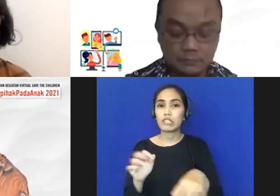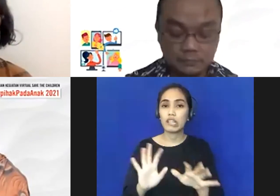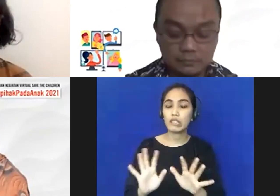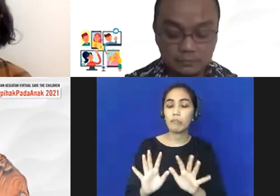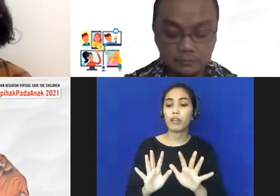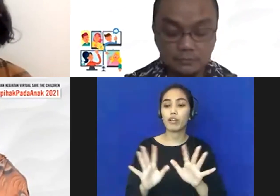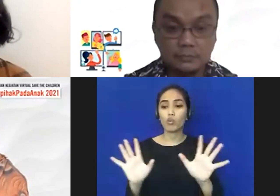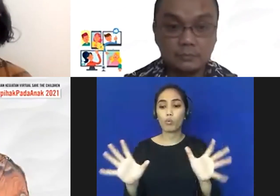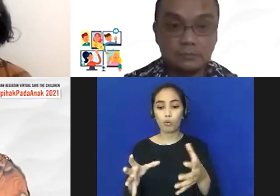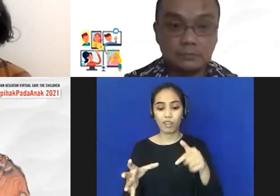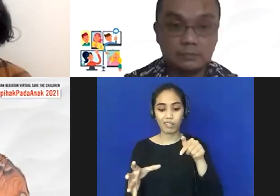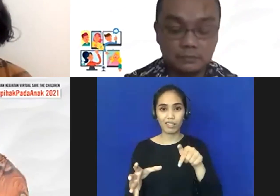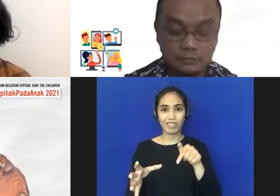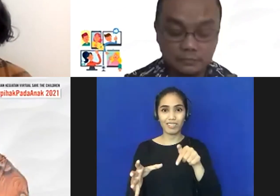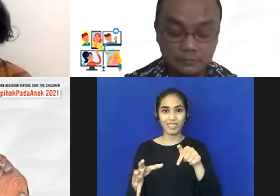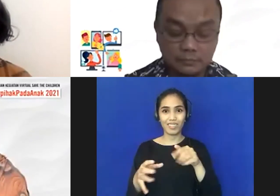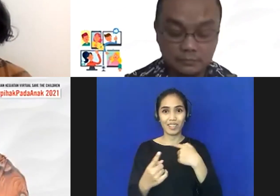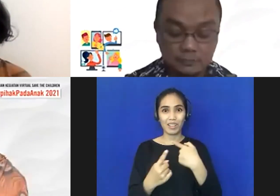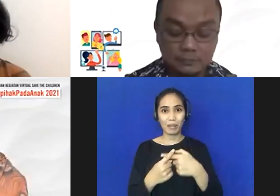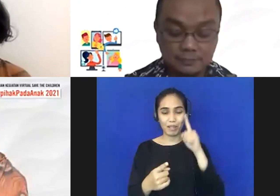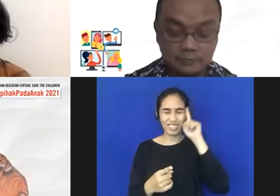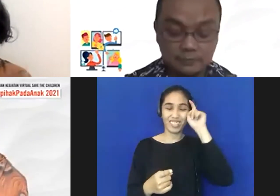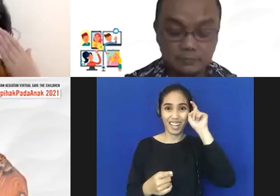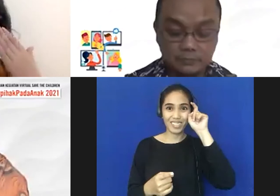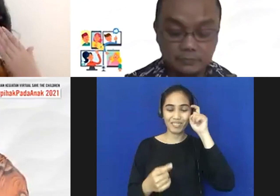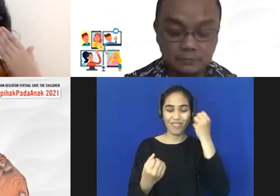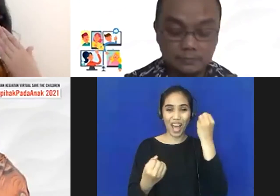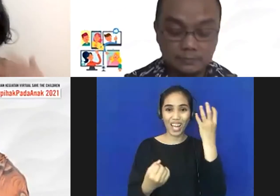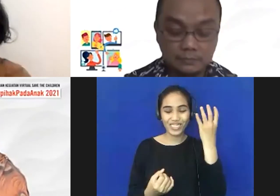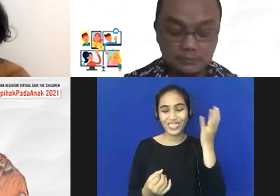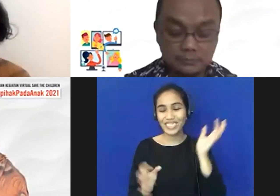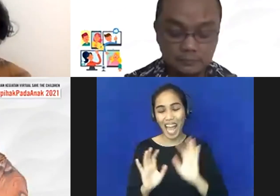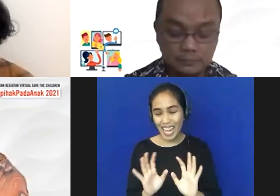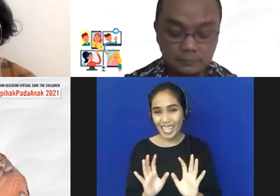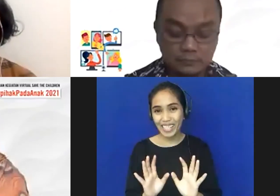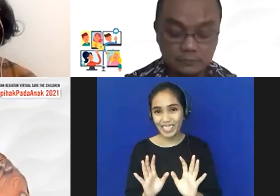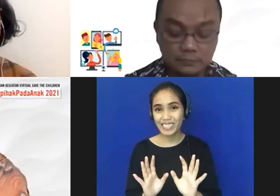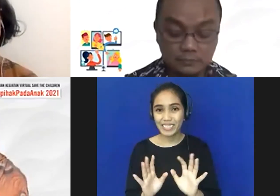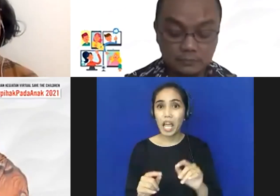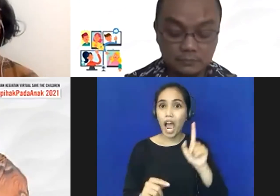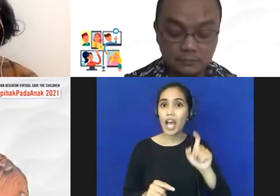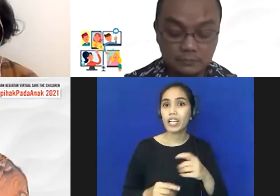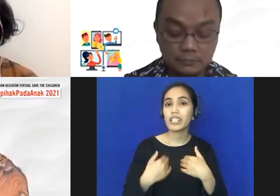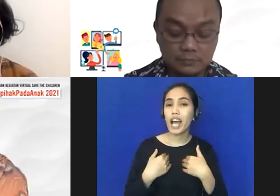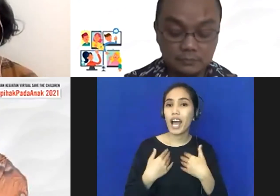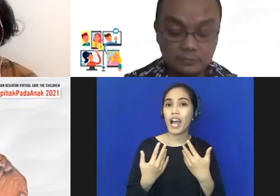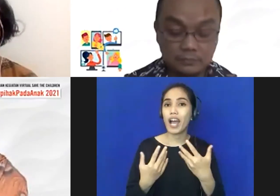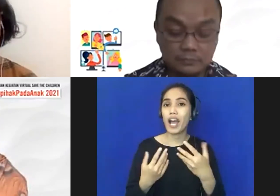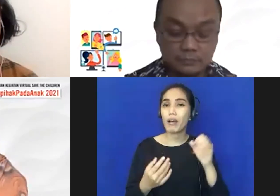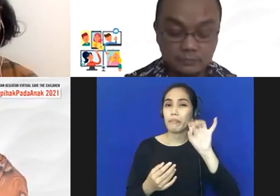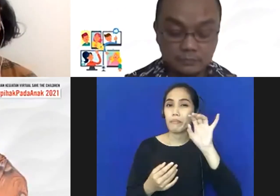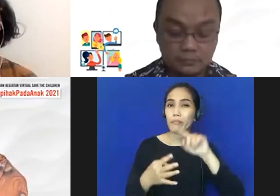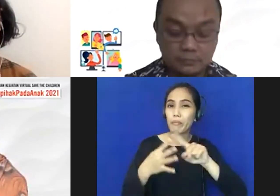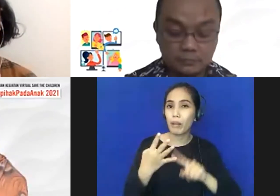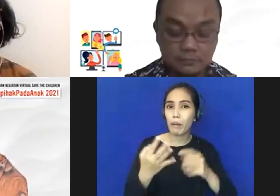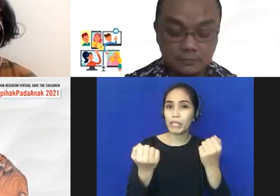berkumpul ini justru makin menambah stres baru, jangan begitu gitu ya. Sehingga jadi ada beberapa prinsip